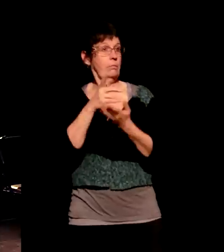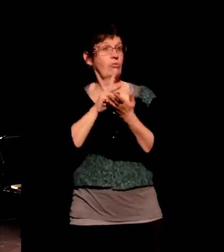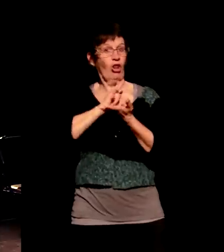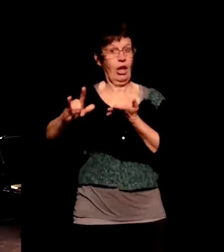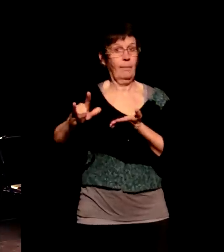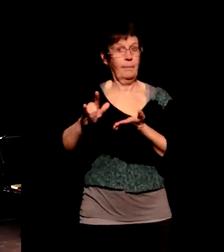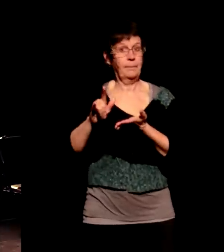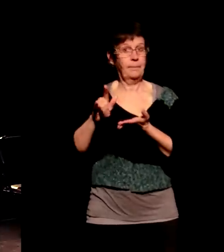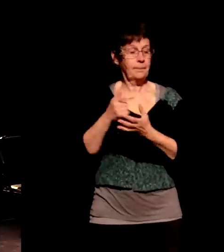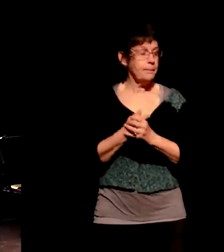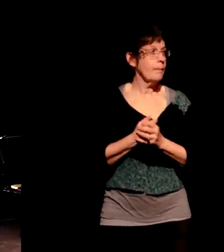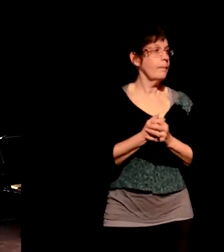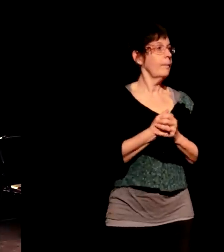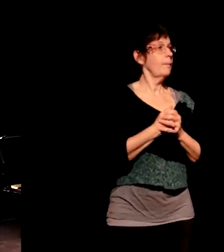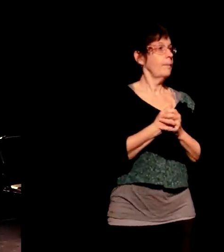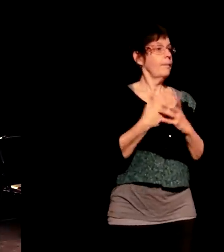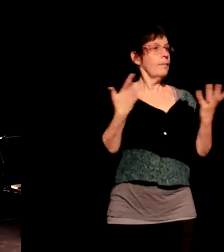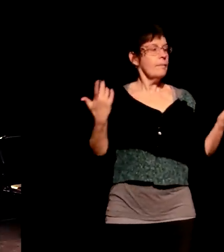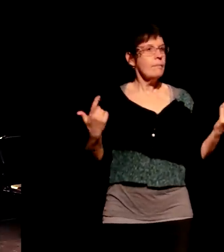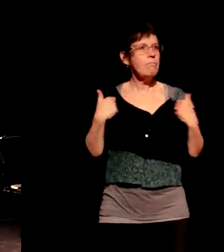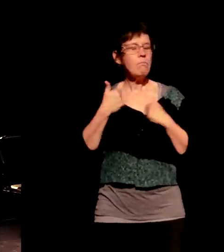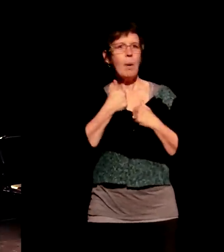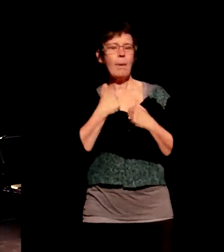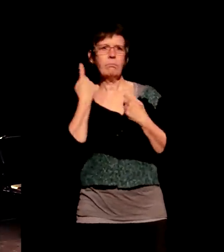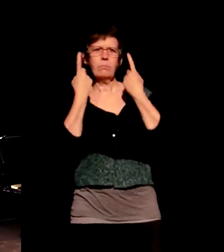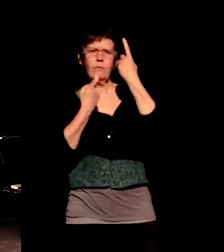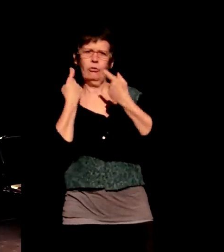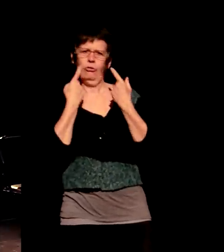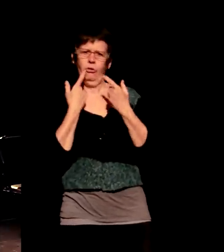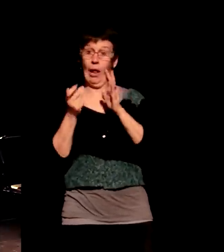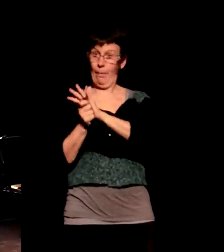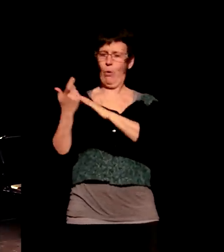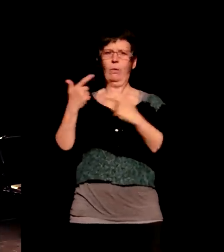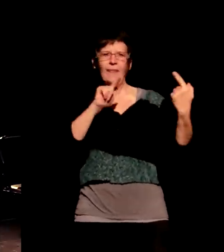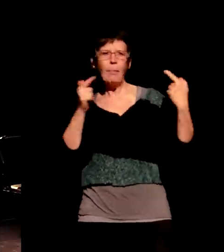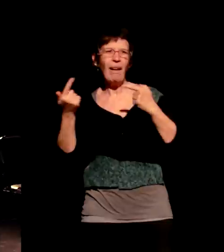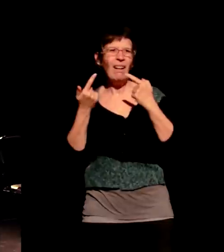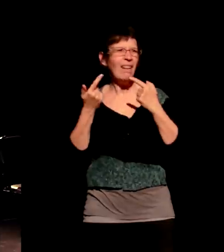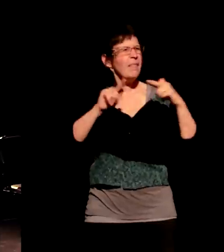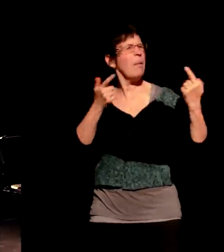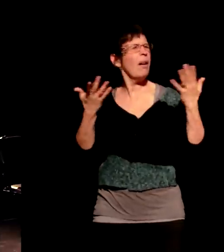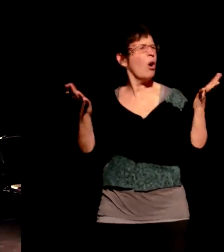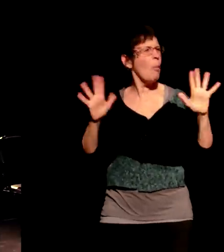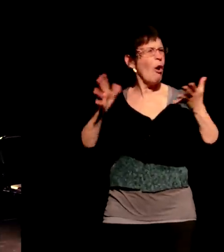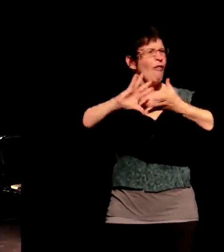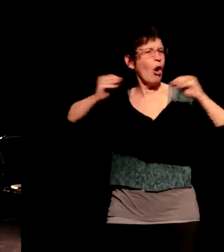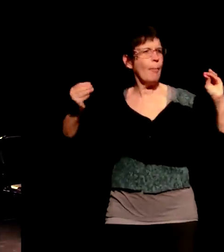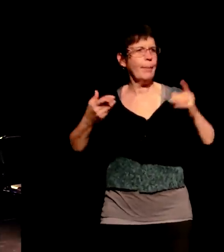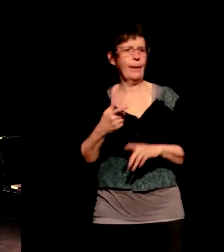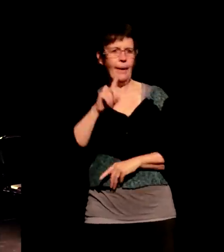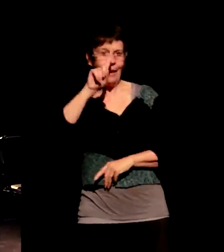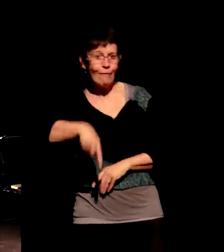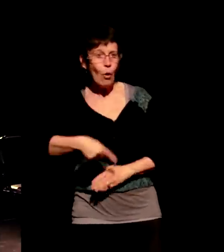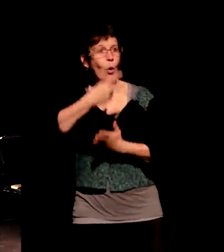le truc que j'ai trouvé dingue dans ce débat-là, c'est que le débat tel qu'il était posé à l'époque, c'était faut-il ou non interdire les